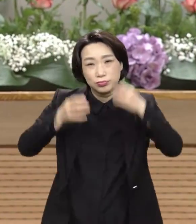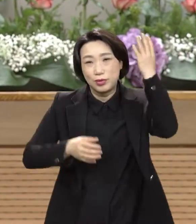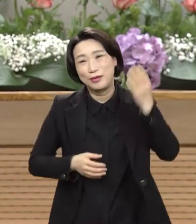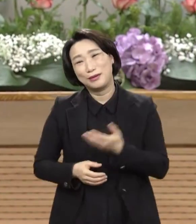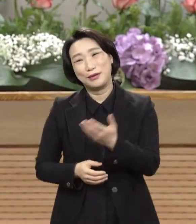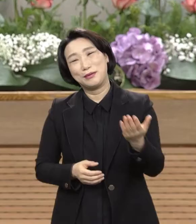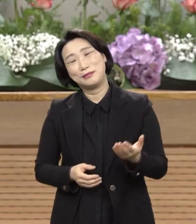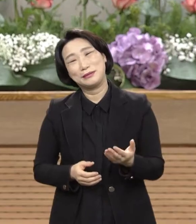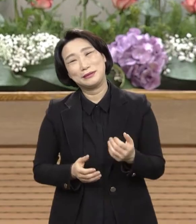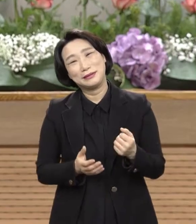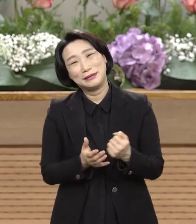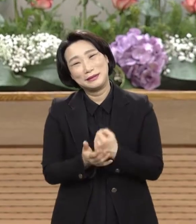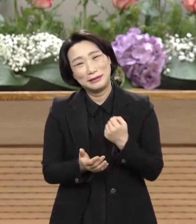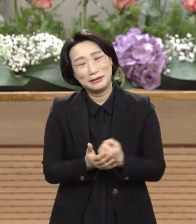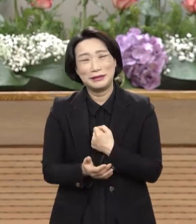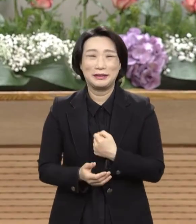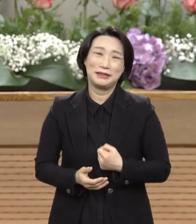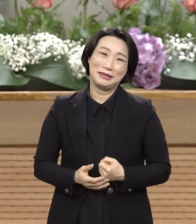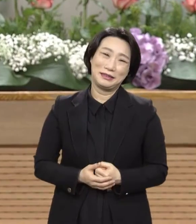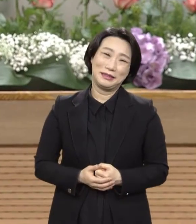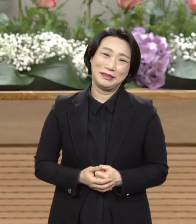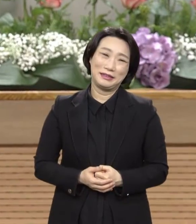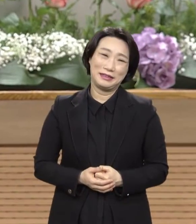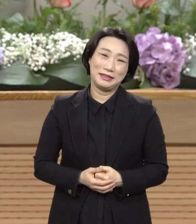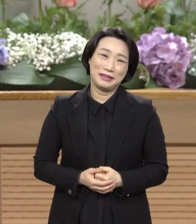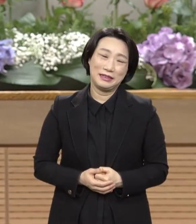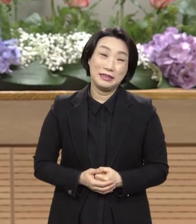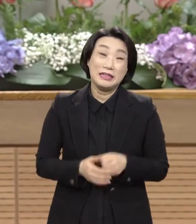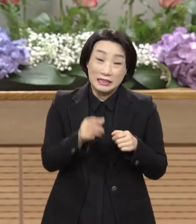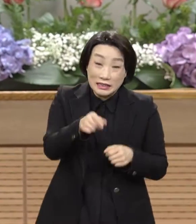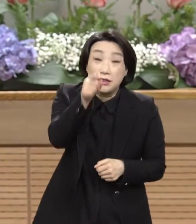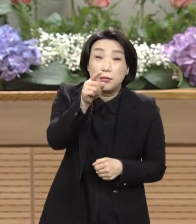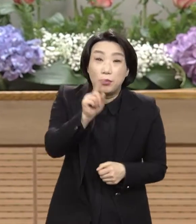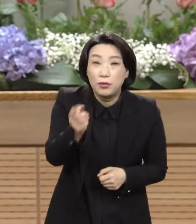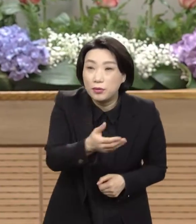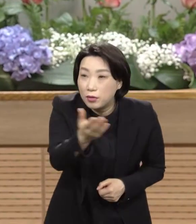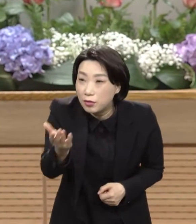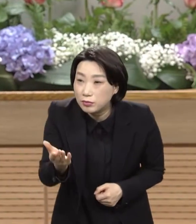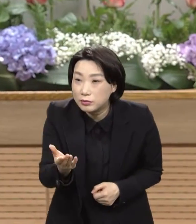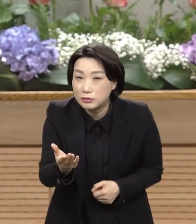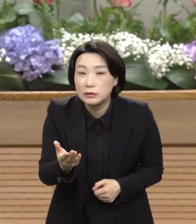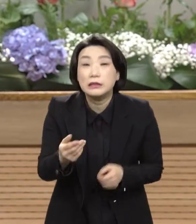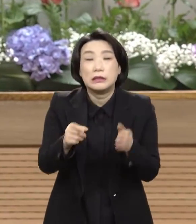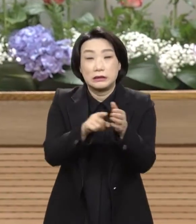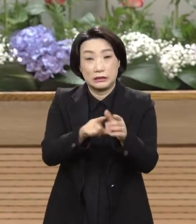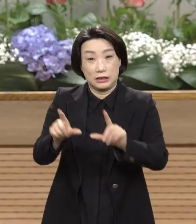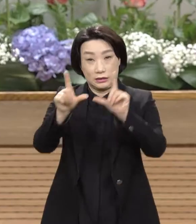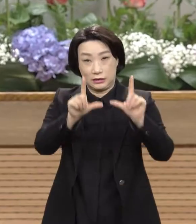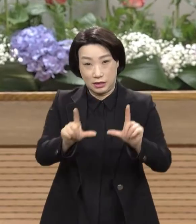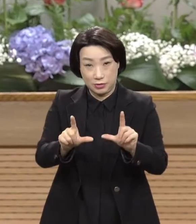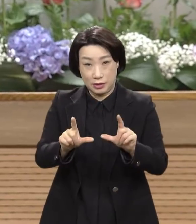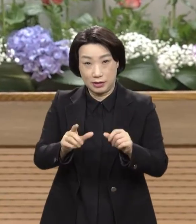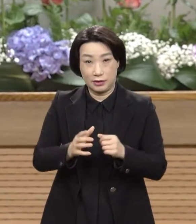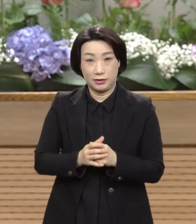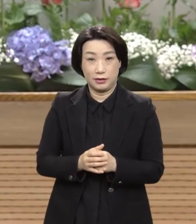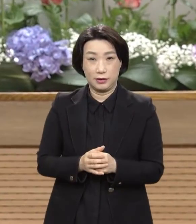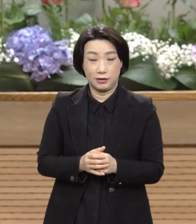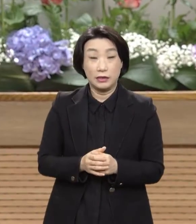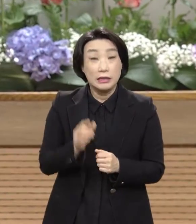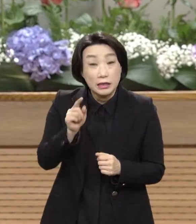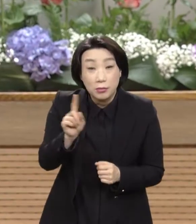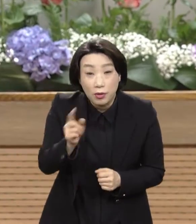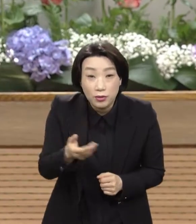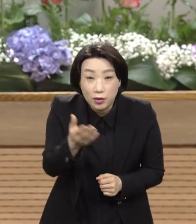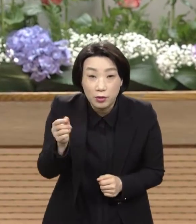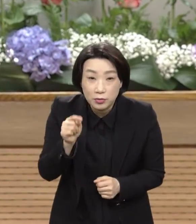이 참 안타까움이지. 제 1순위가 뭐냐? 신앙생활. 그것이